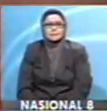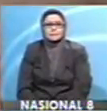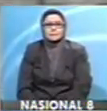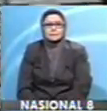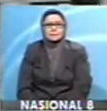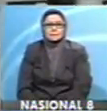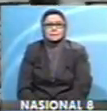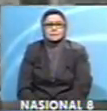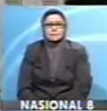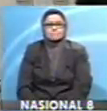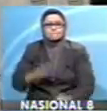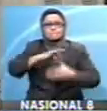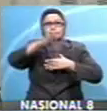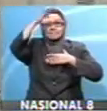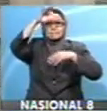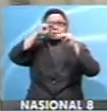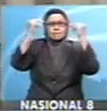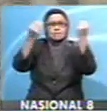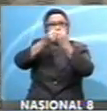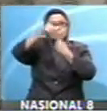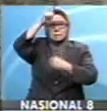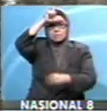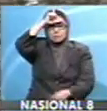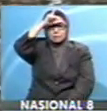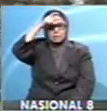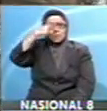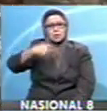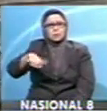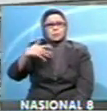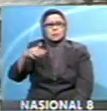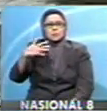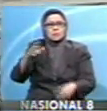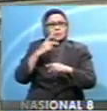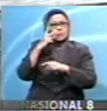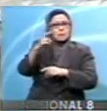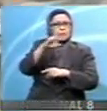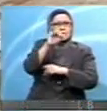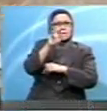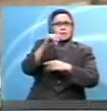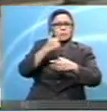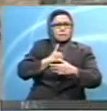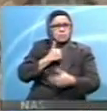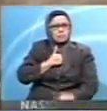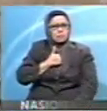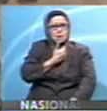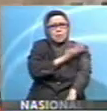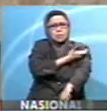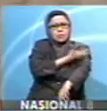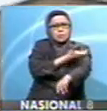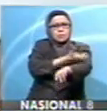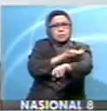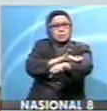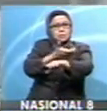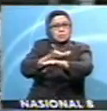Istanbul semangat masyarakat Turki cukup hebat dengan memperlihatkan jati diri mengalir turun-temurun daripada darah